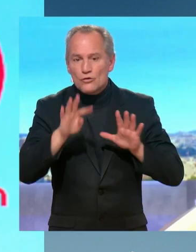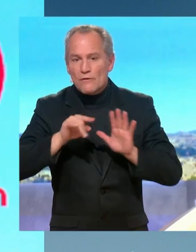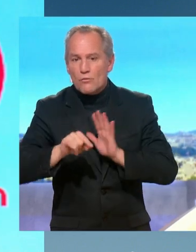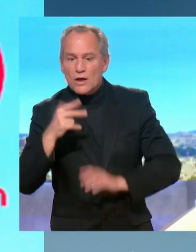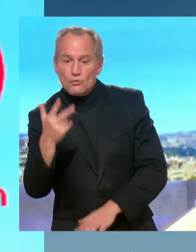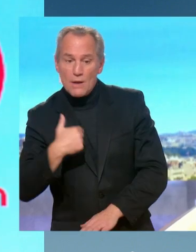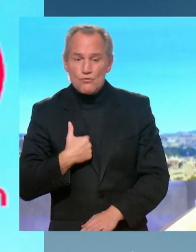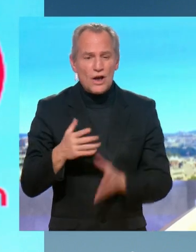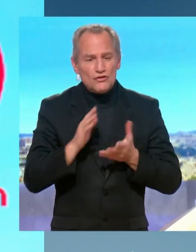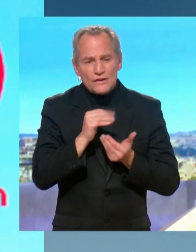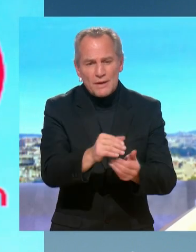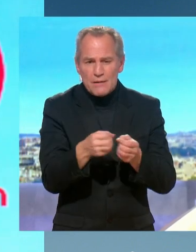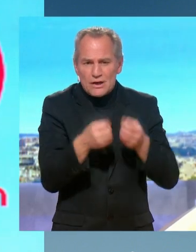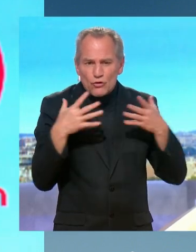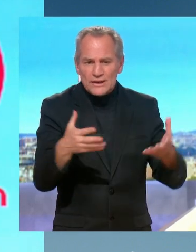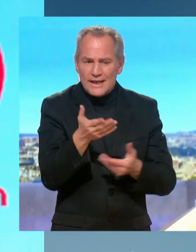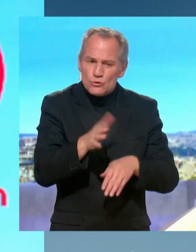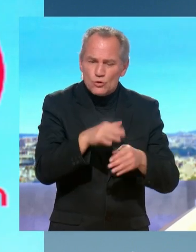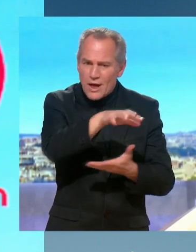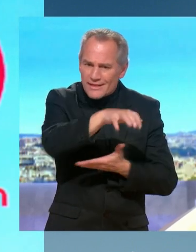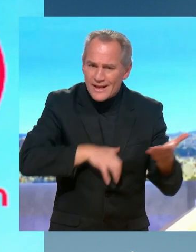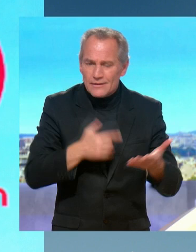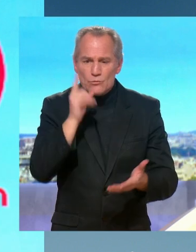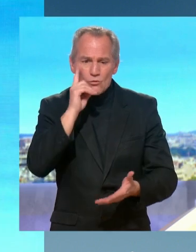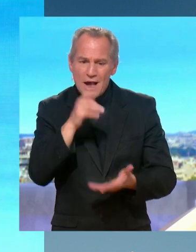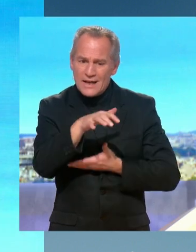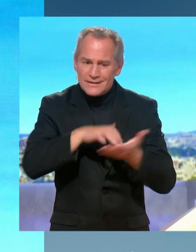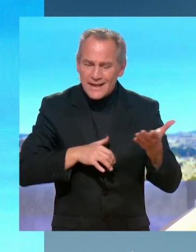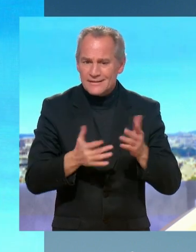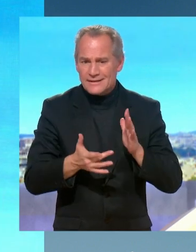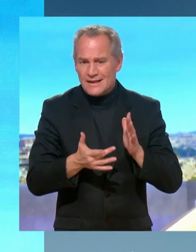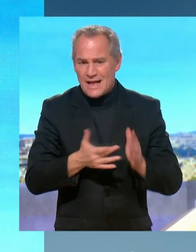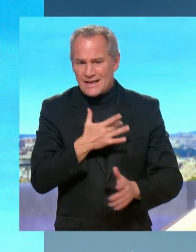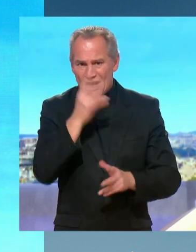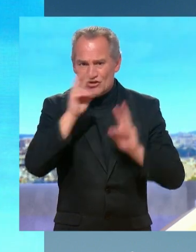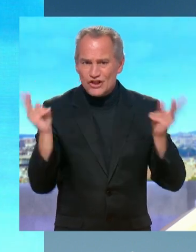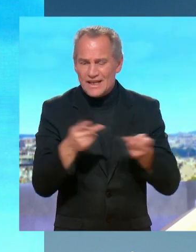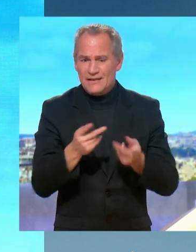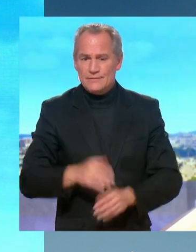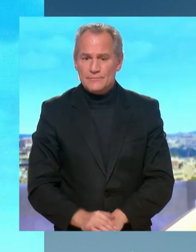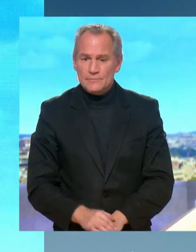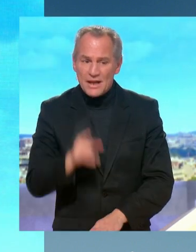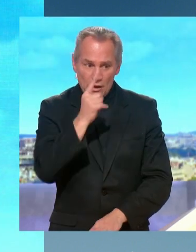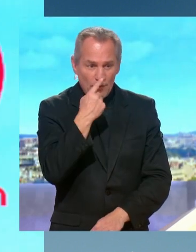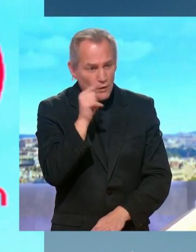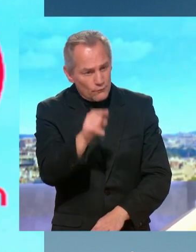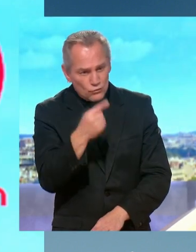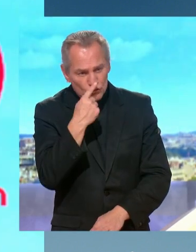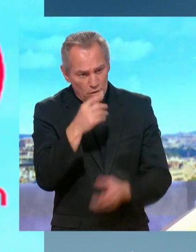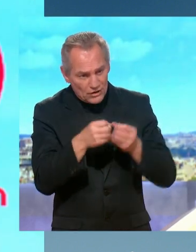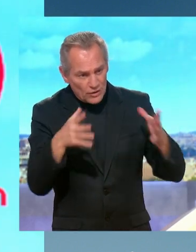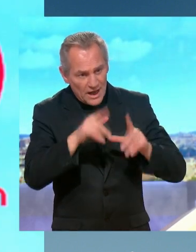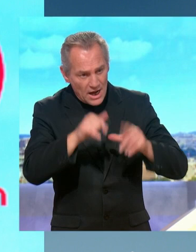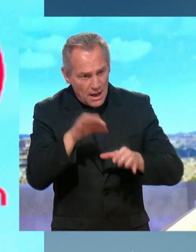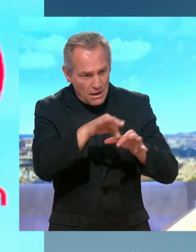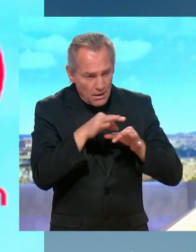majorité sur ce texte parce que c'est un texte d'intérêt général. Moi j'appelle les parlementaires à Mais souhaité, on n'en doute pas, mais est-ce que vous pensez l'avoir, en disposer de cette majorité ? Ce que je constate, c'est que